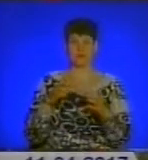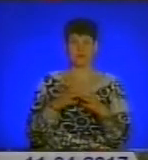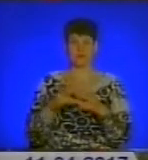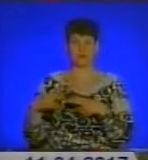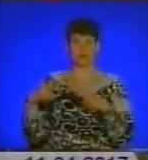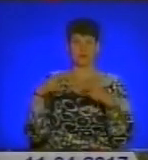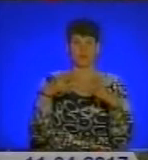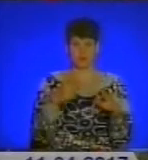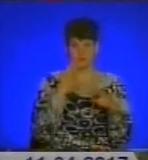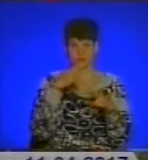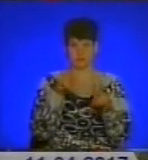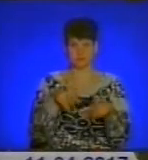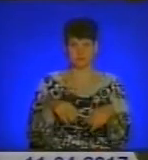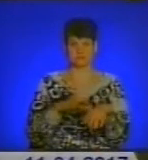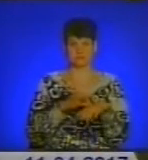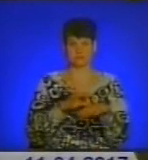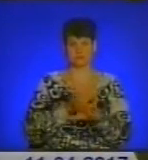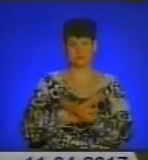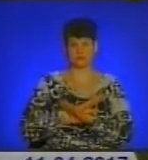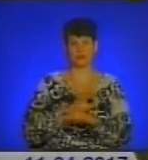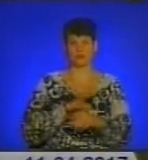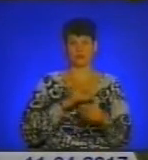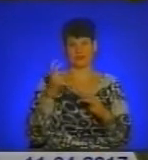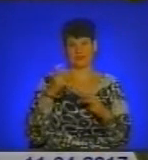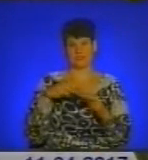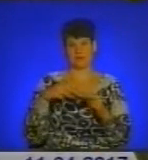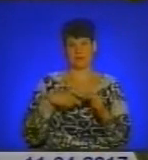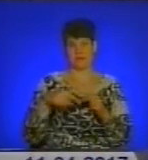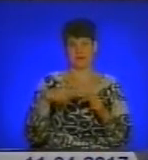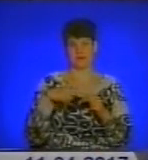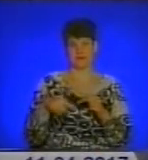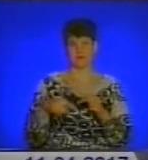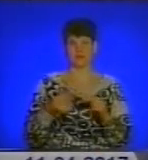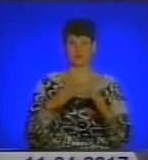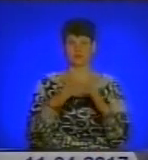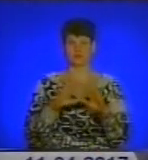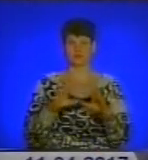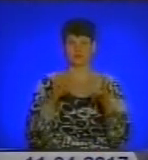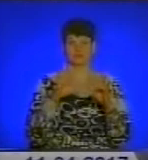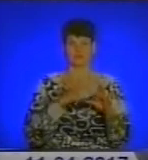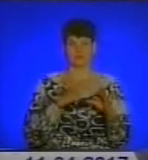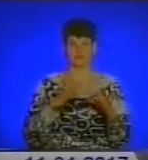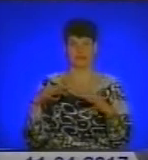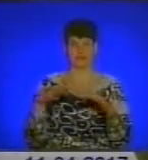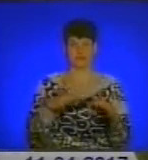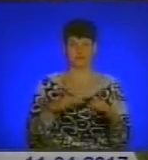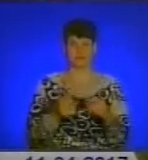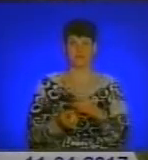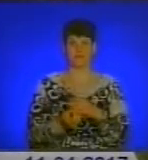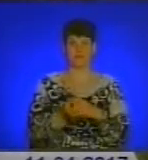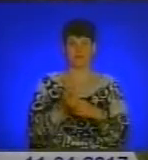події, оглянула тіло. Воно знаходилося за 200 метрів від будинку, де трапився розбійний напад. Неподалік виявили труп